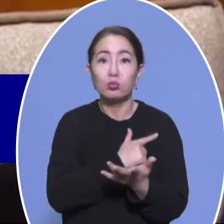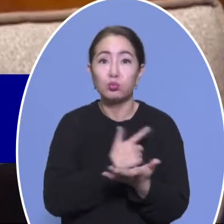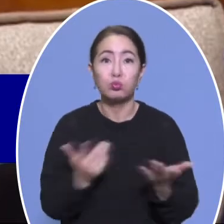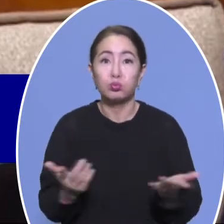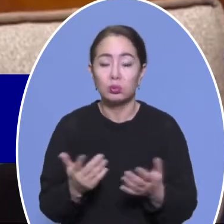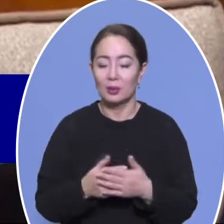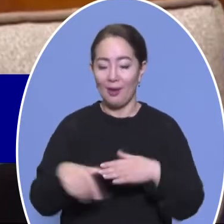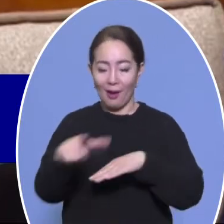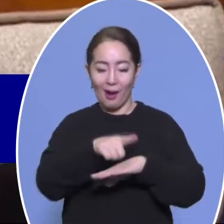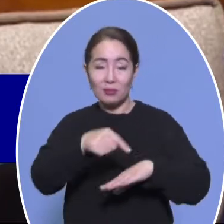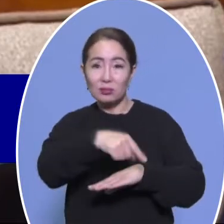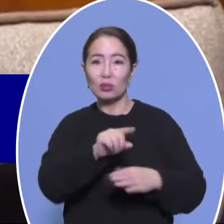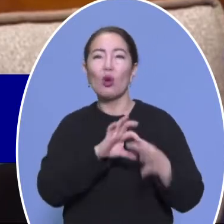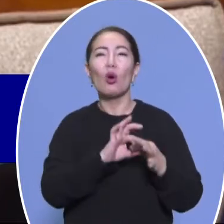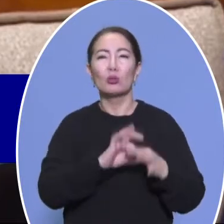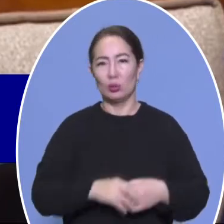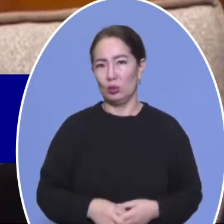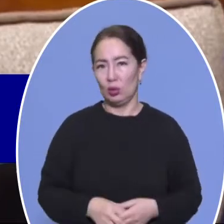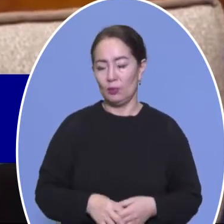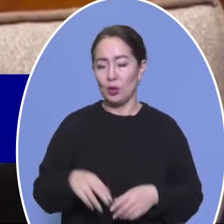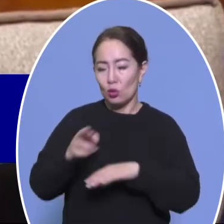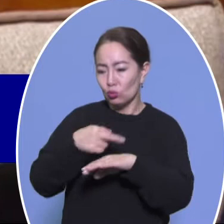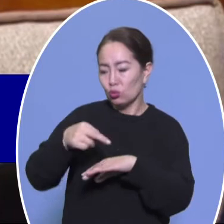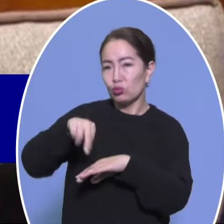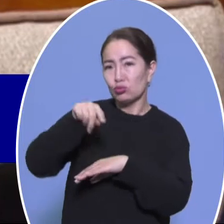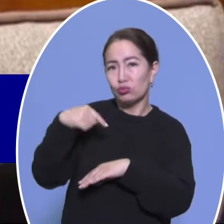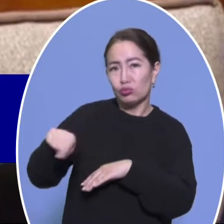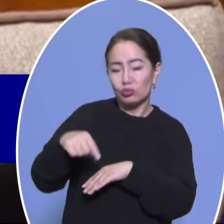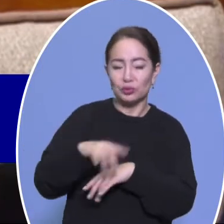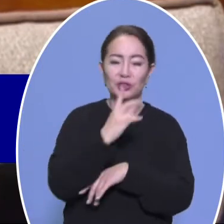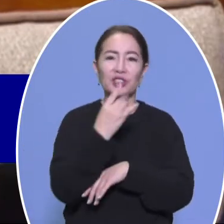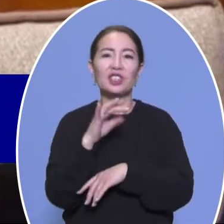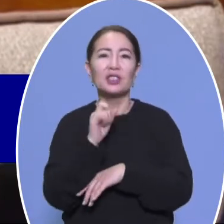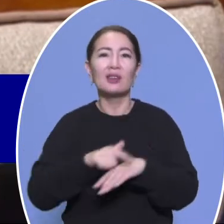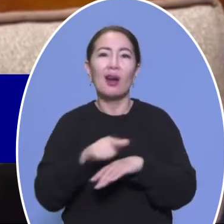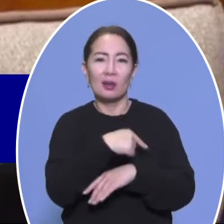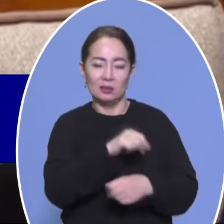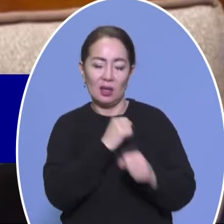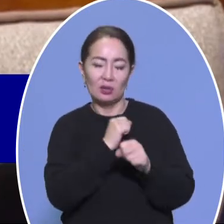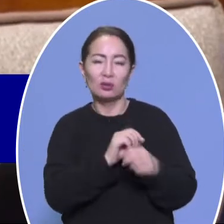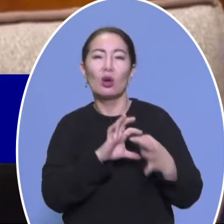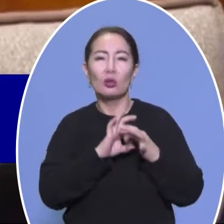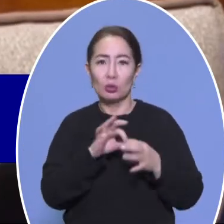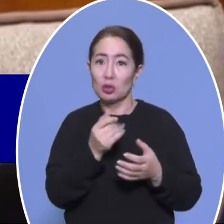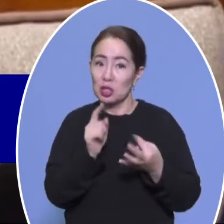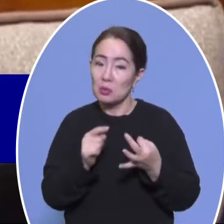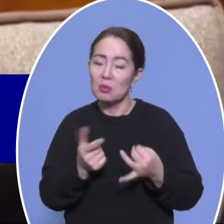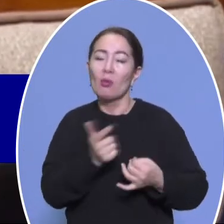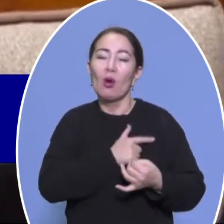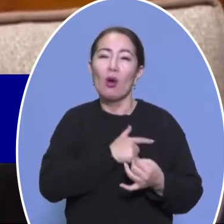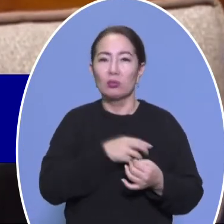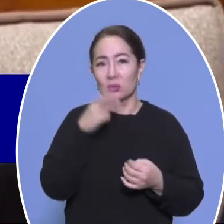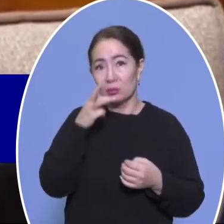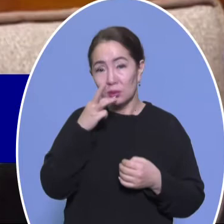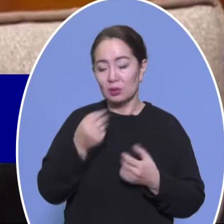бол газрын албатай холбоотой дүүргийн болон нийслэлийн газрын албатай холбоотой энэ гомдол